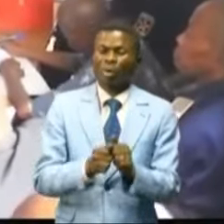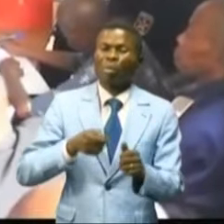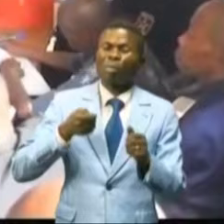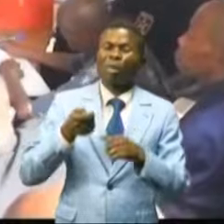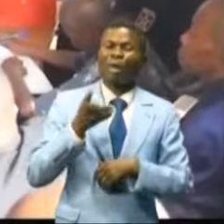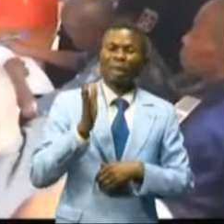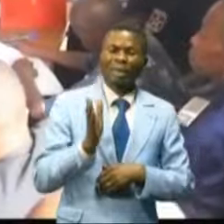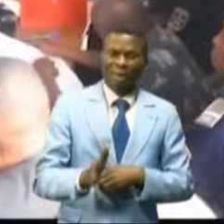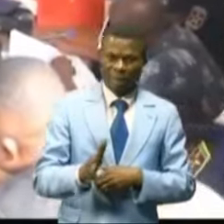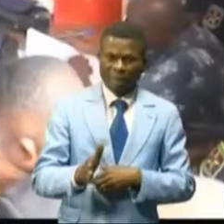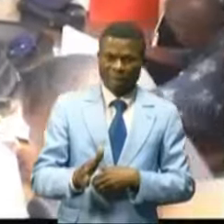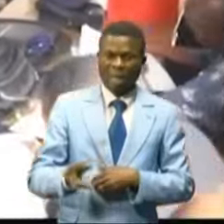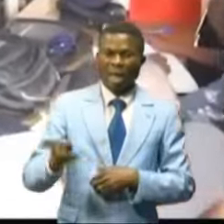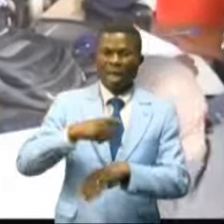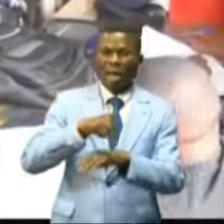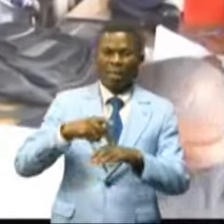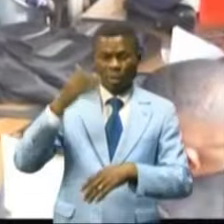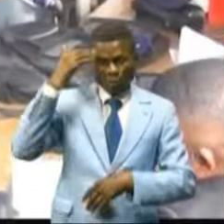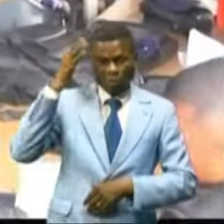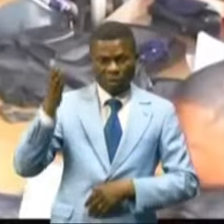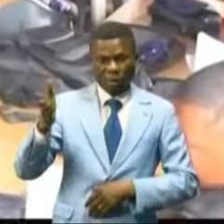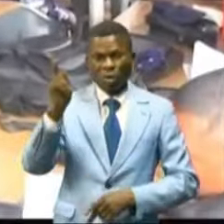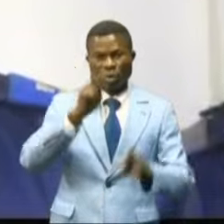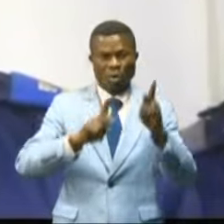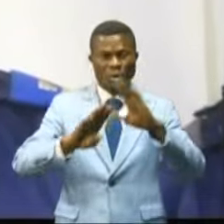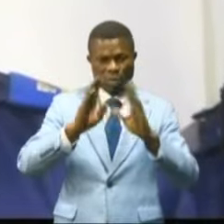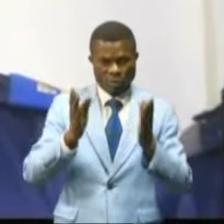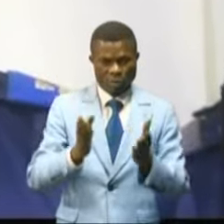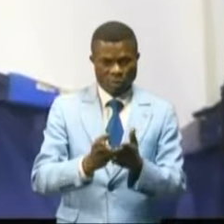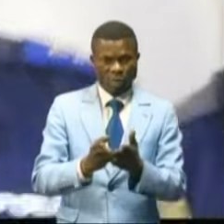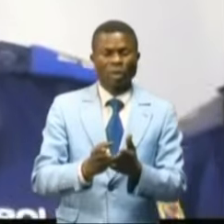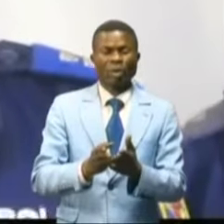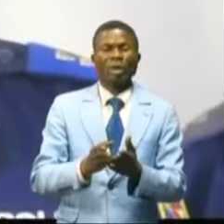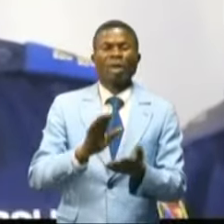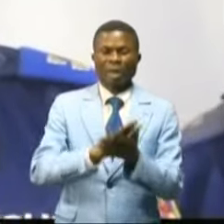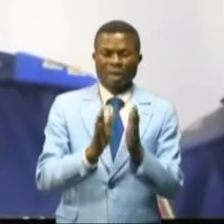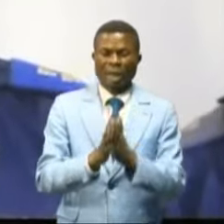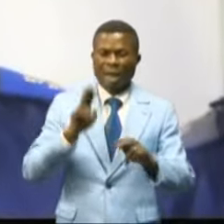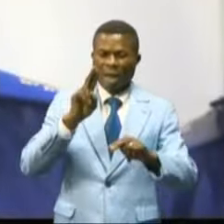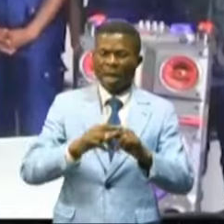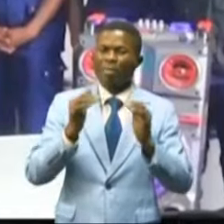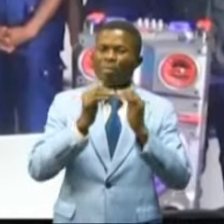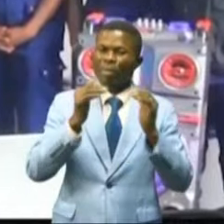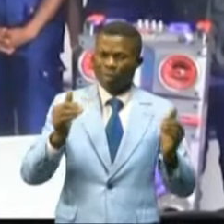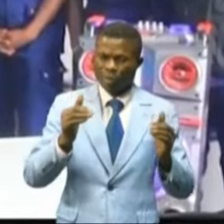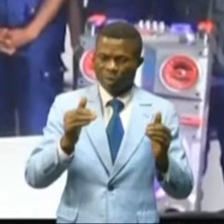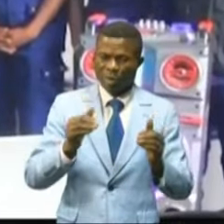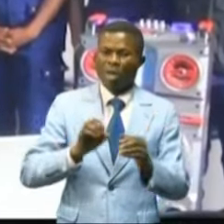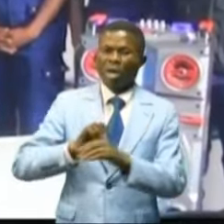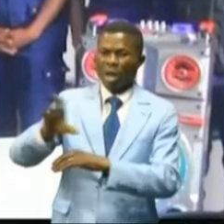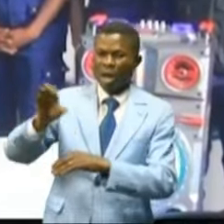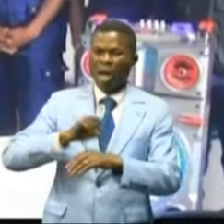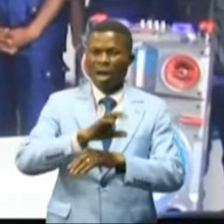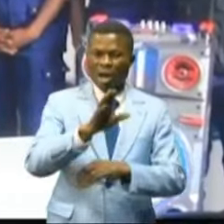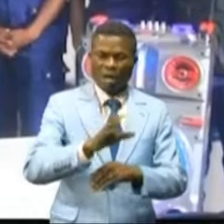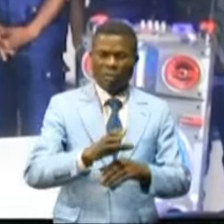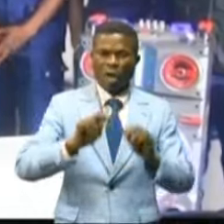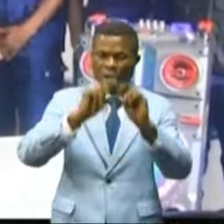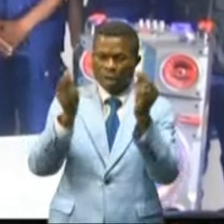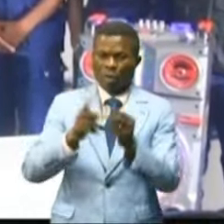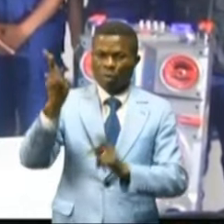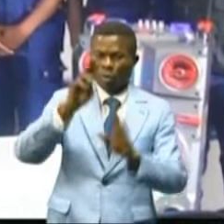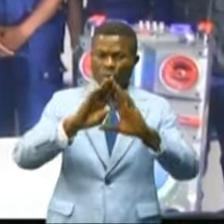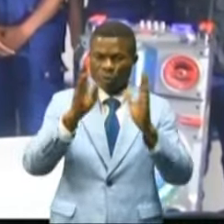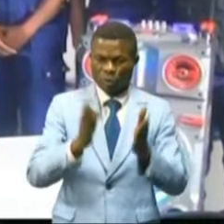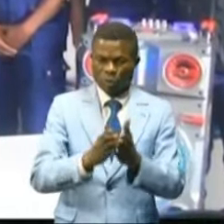criminalité sur toutes ses formes. Donc la population se verra bien sécurisée. On va élaguer dans la population